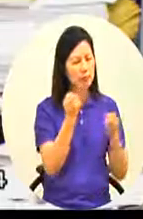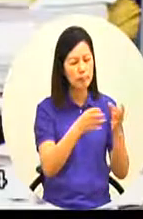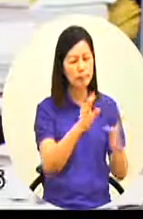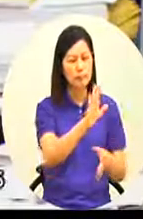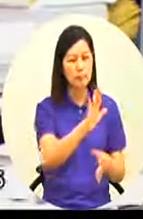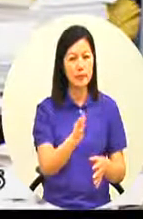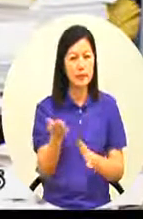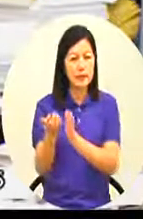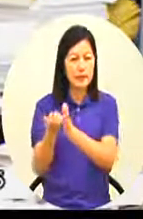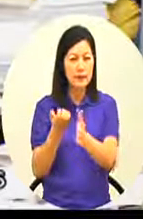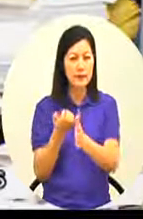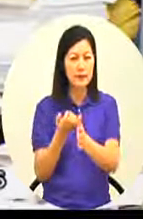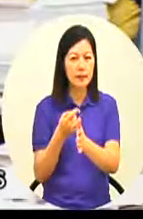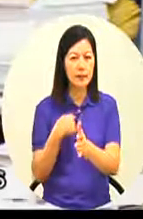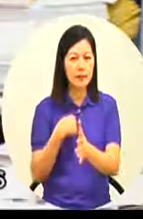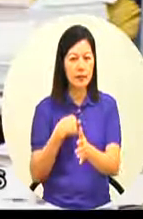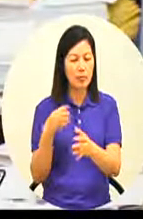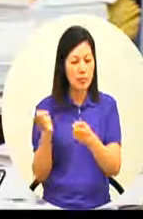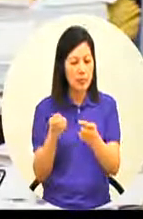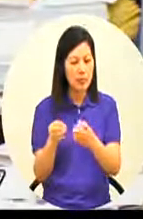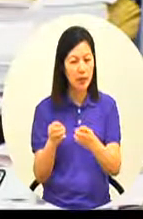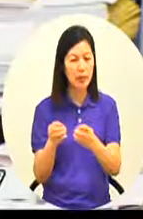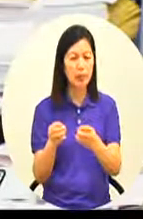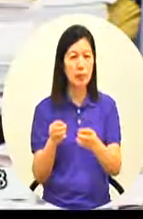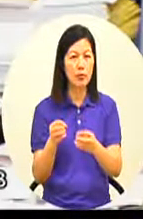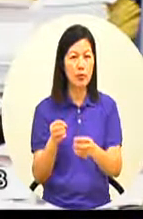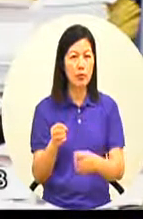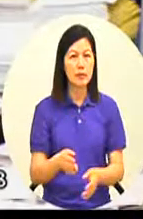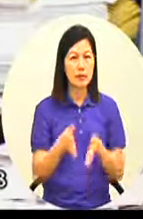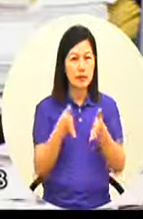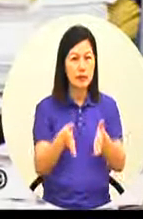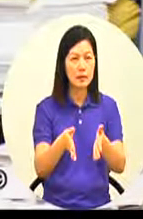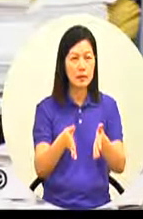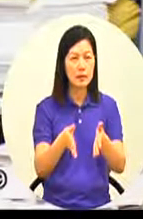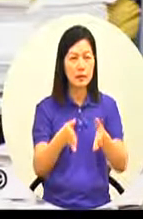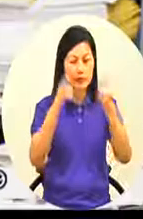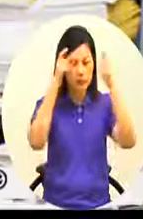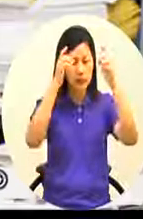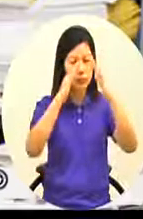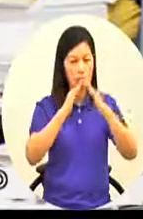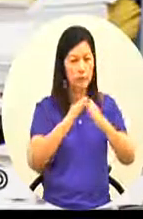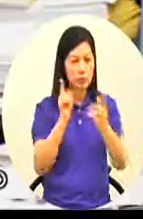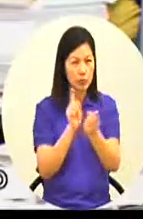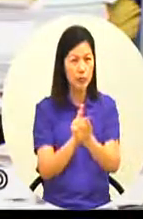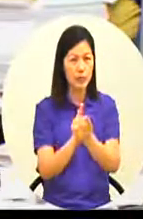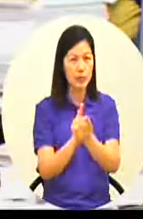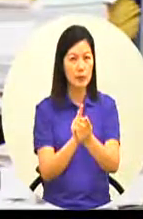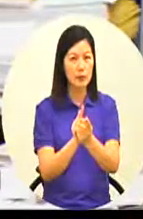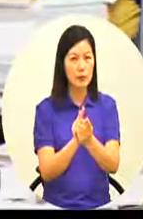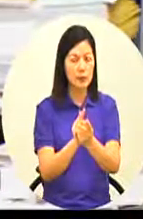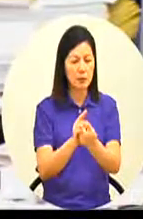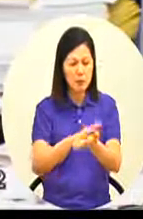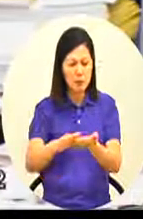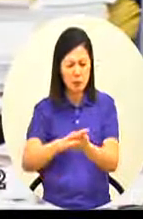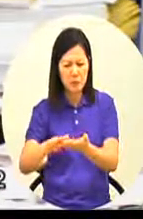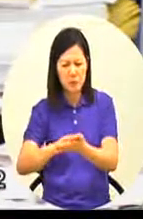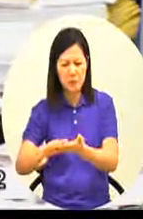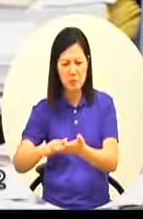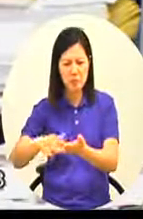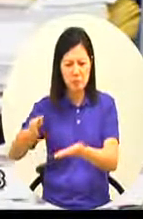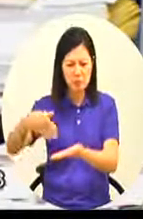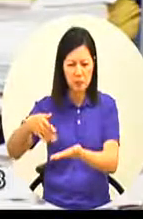是我记得有一个议题是叫做高雄市对那个清洁的不满意度非常的